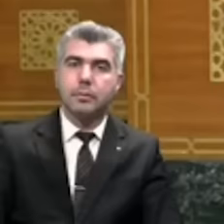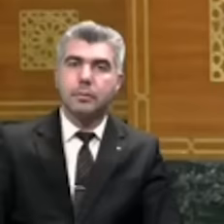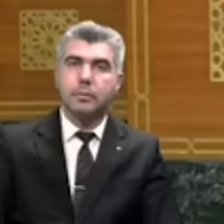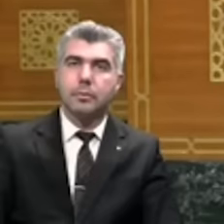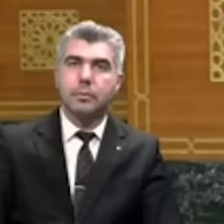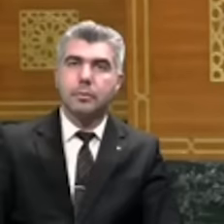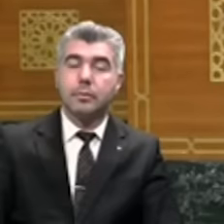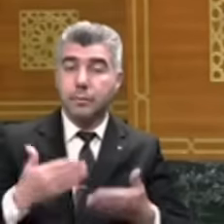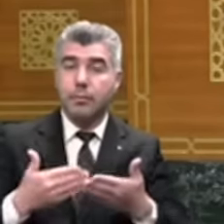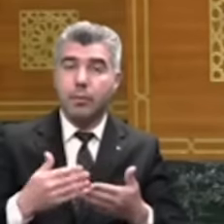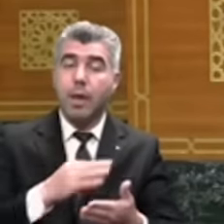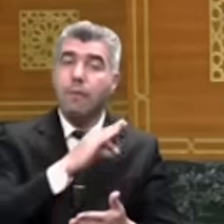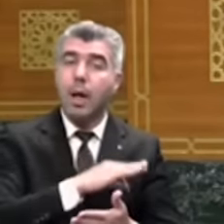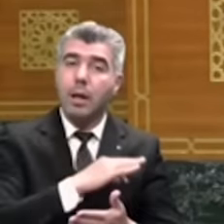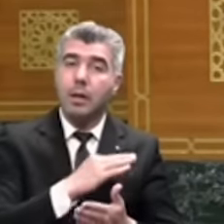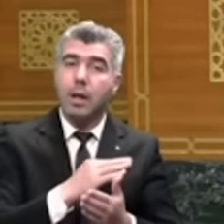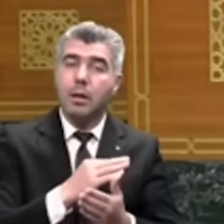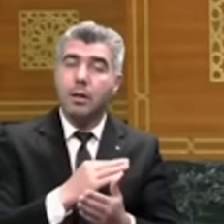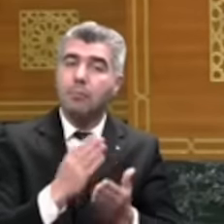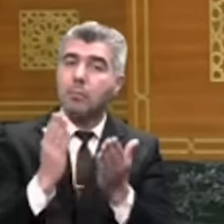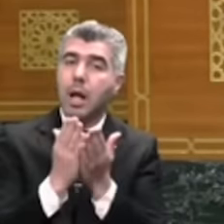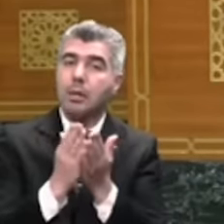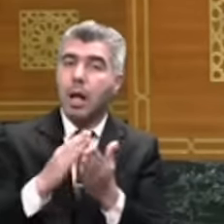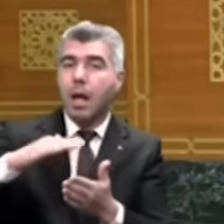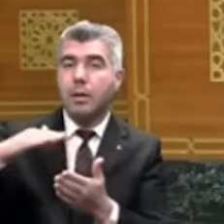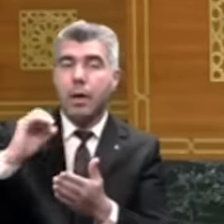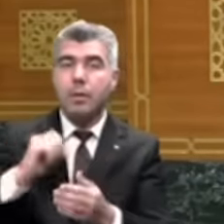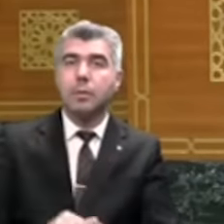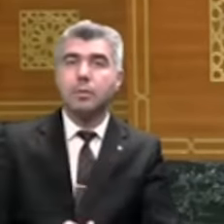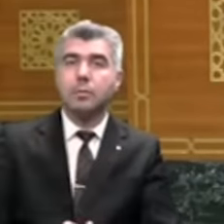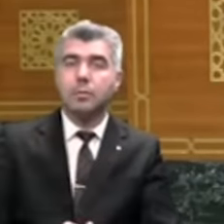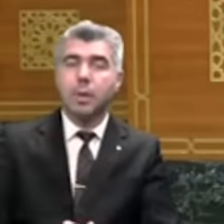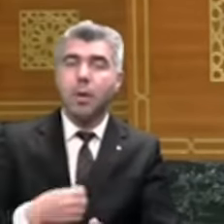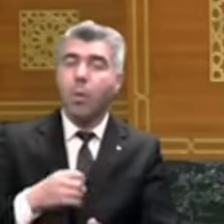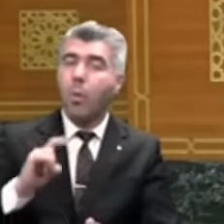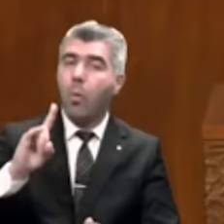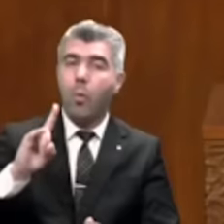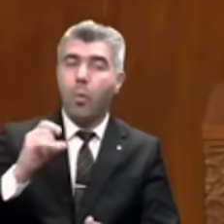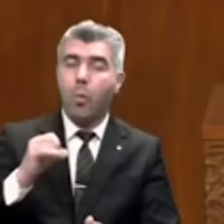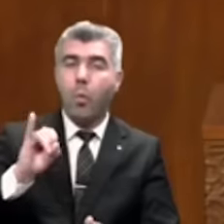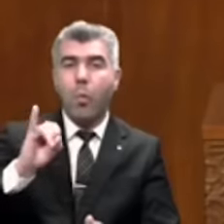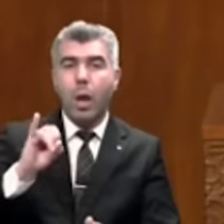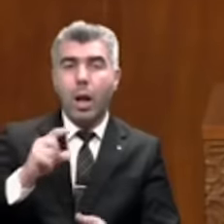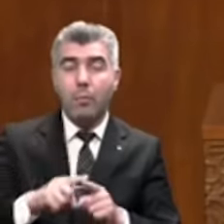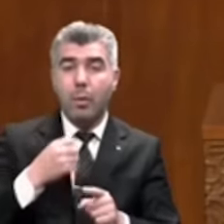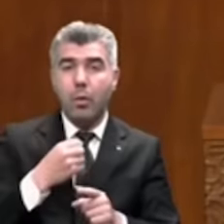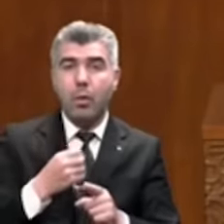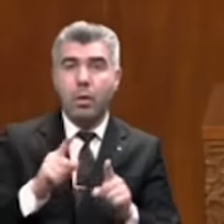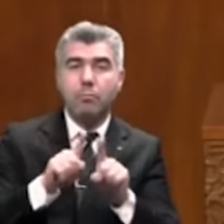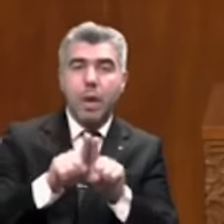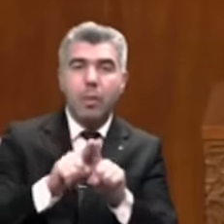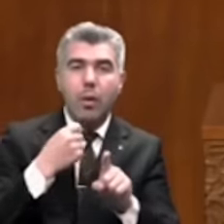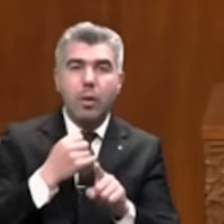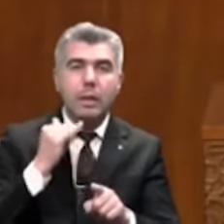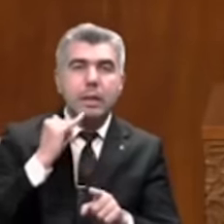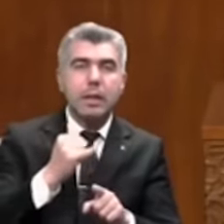اللي هو في صالح التلميذ. حنا والله القسم ما تعطات هذيك 10 المليار ديال الدرهم وداك الشيء الاخر